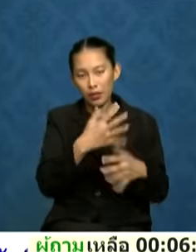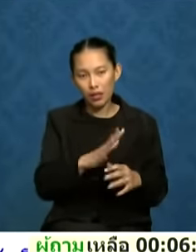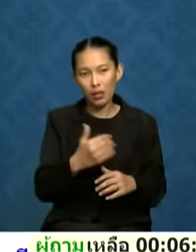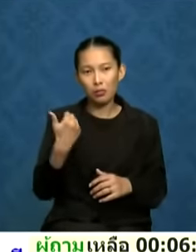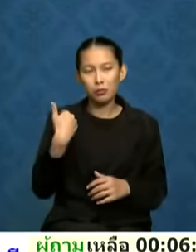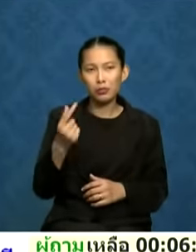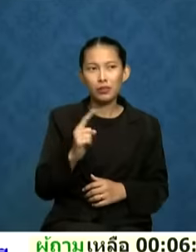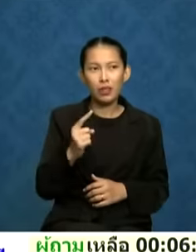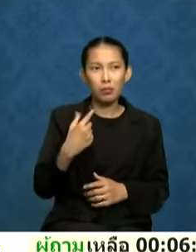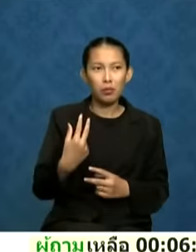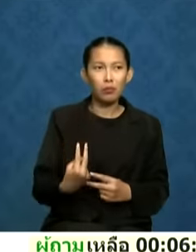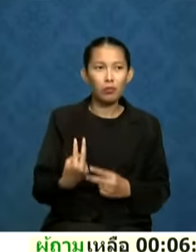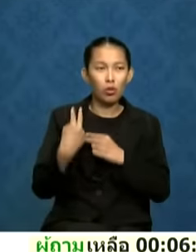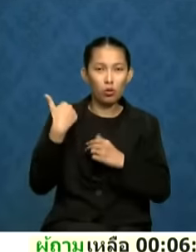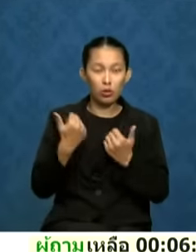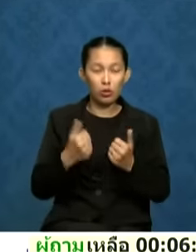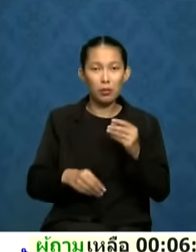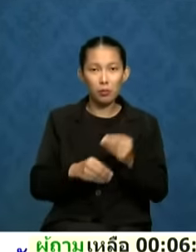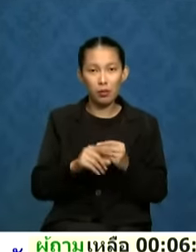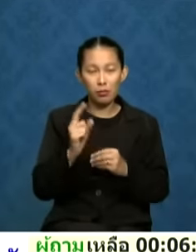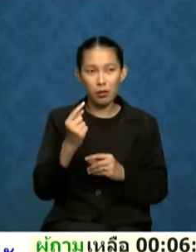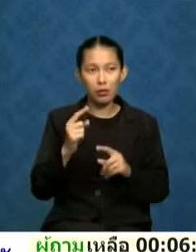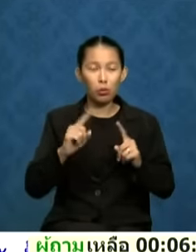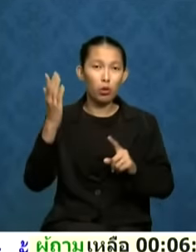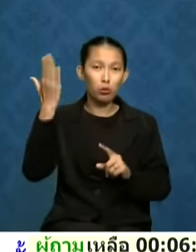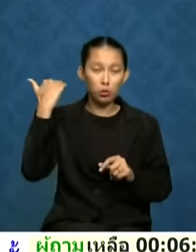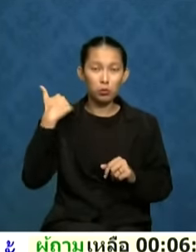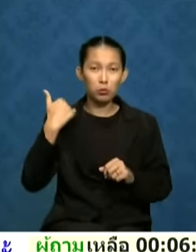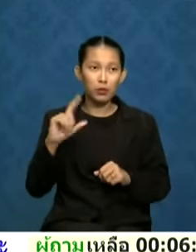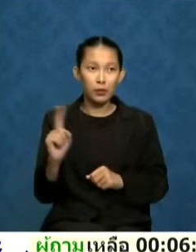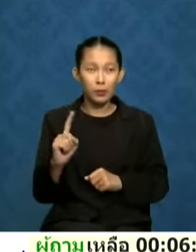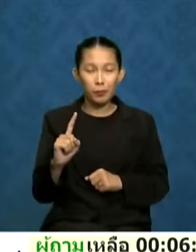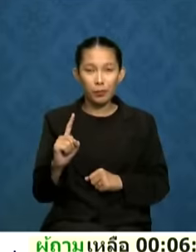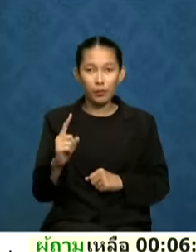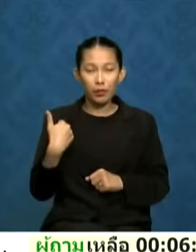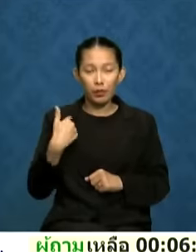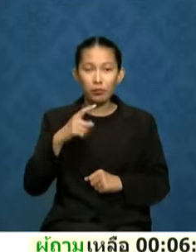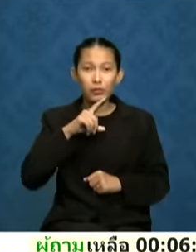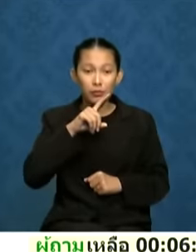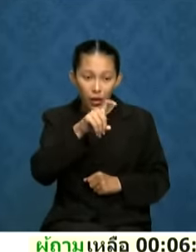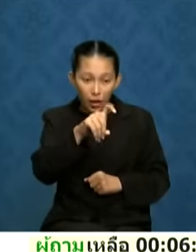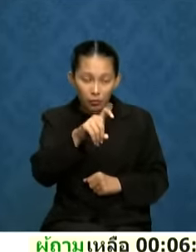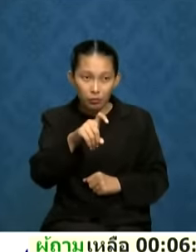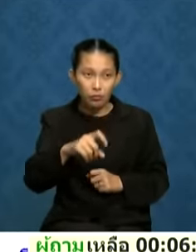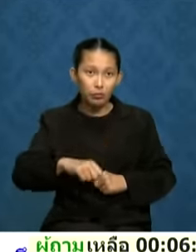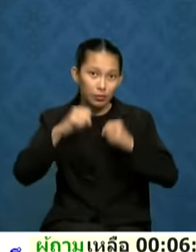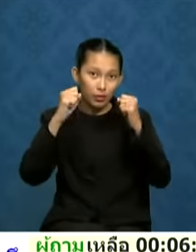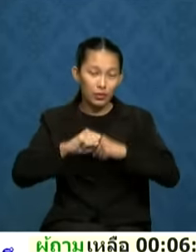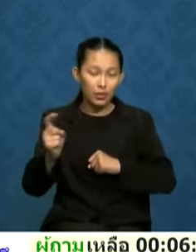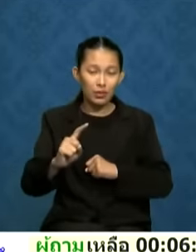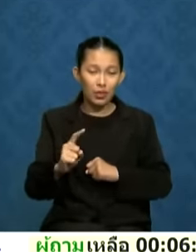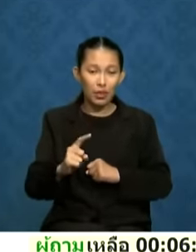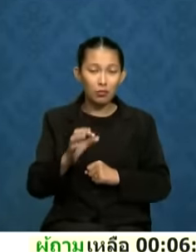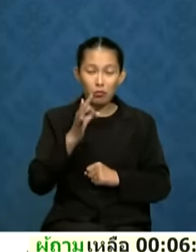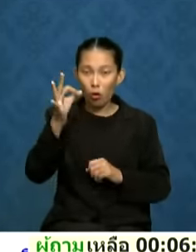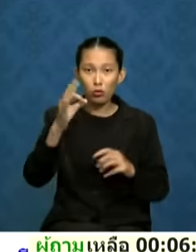พึ่งมาหลอฟื้นแลมาเพิมคดีตอนนี้เคยมีการถาม ในการทตัสินว่าไม่ฟอง